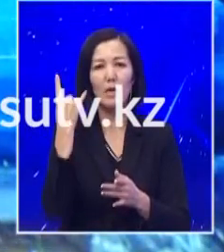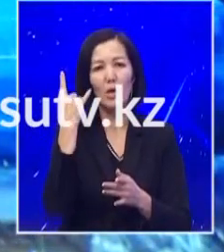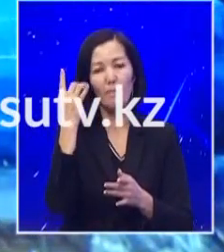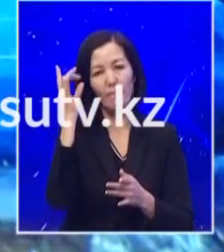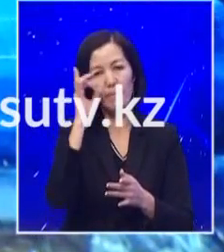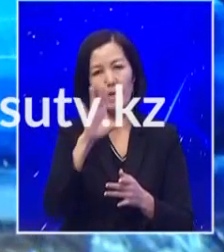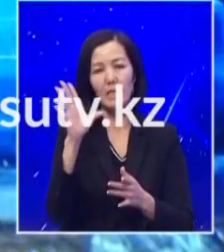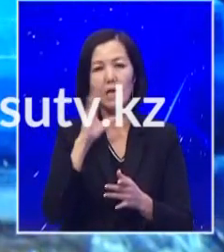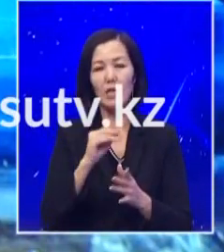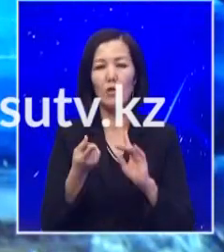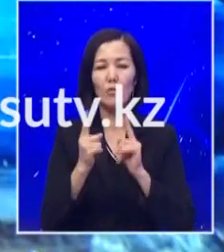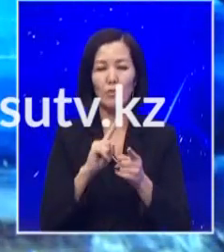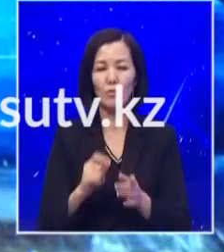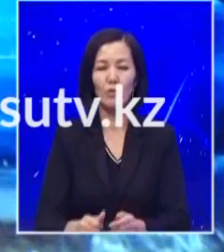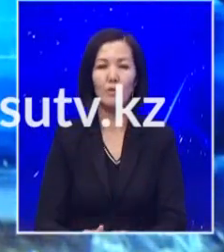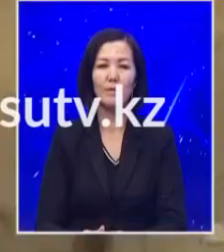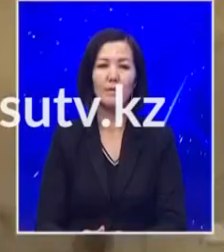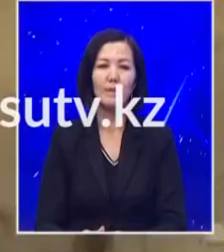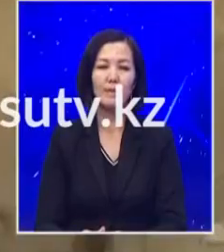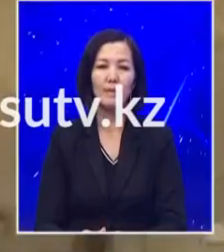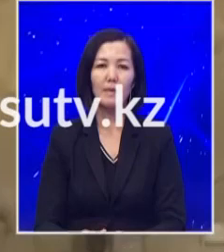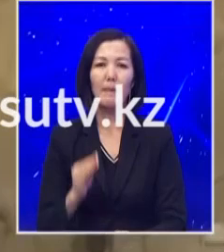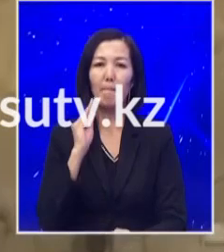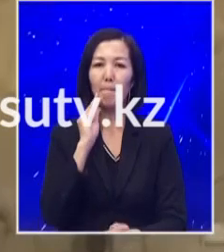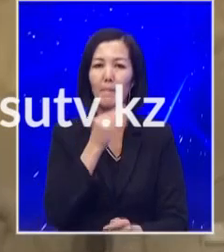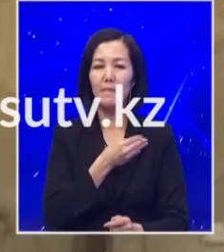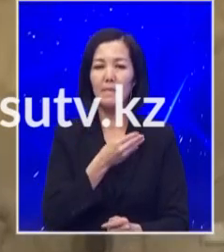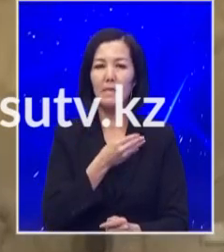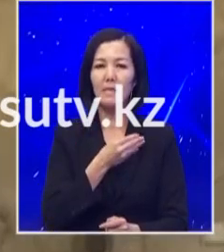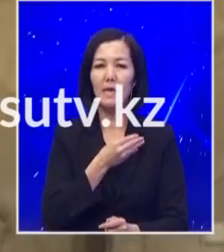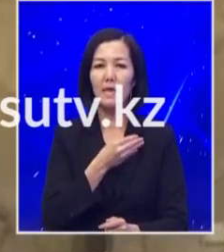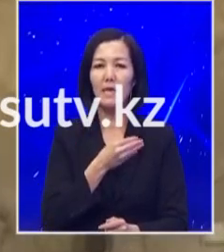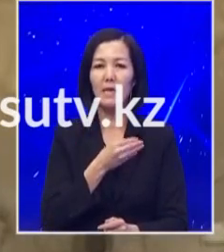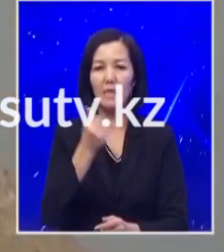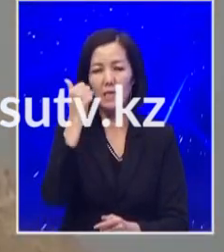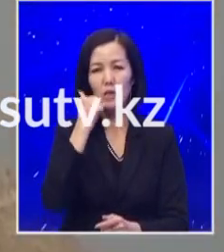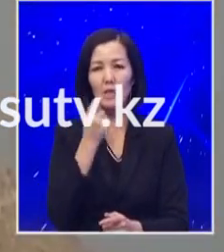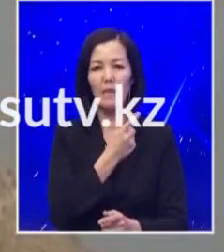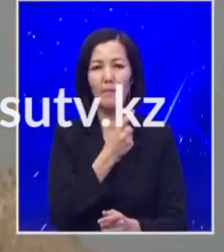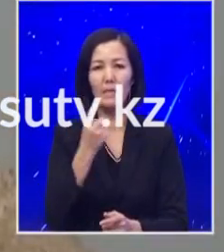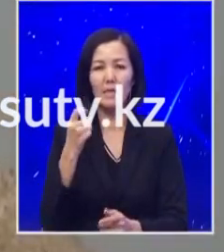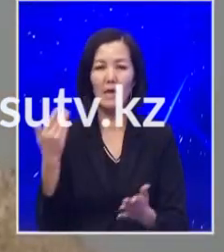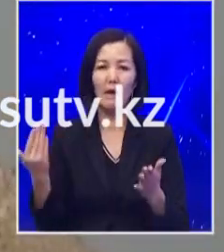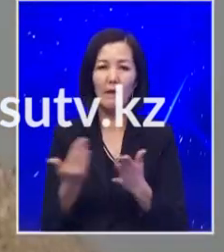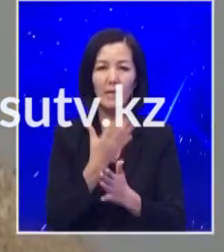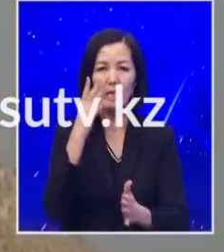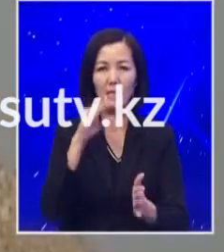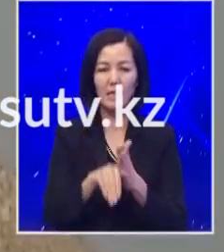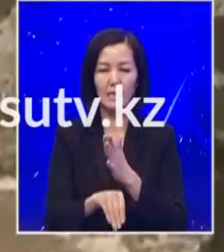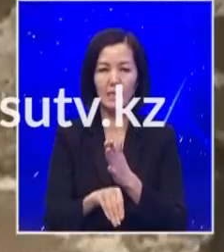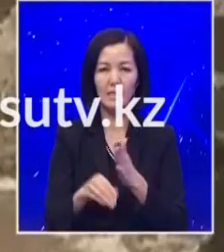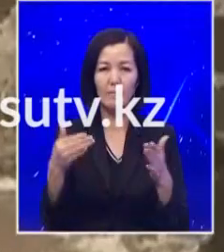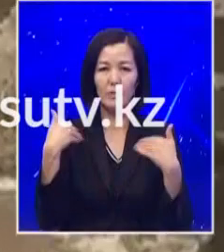де әлем жаңалықтары келесі топтамада. Мысырда патшайымдар мен перғауындар сепкен ежелгі әтір қолданысқа қайтадан енгізіледі.